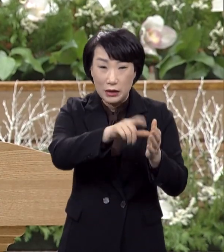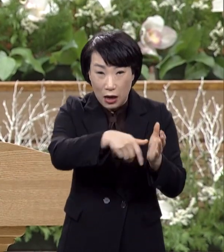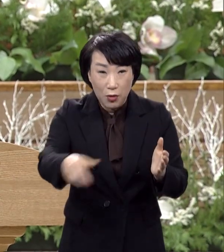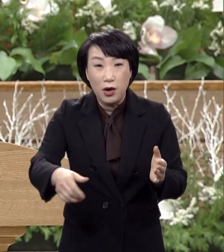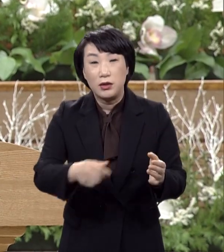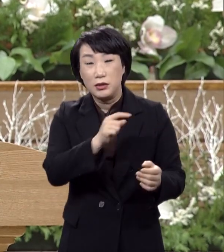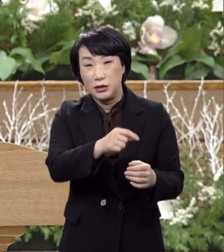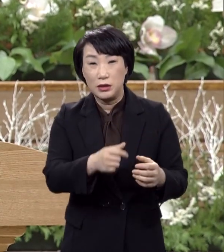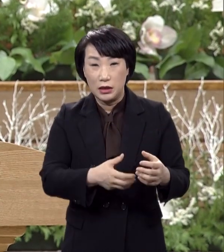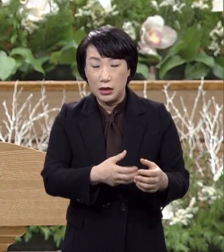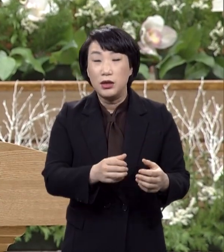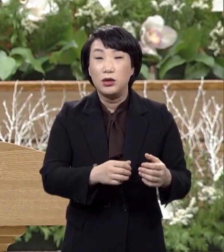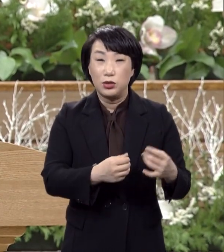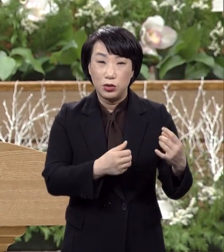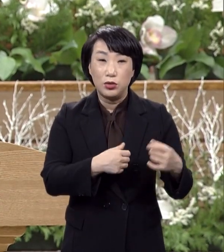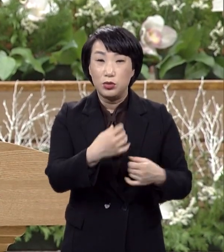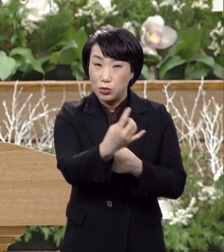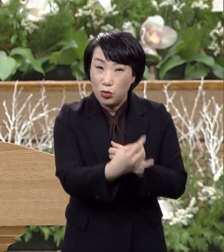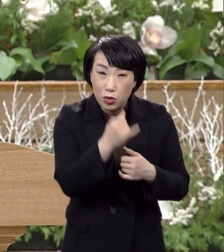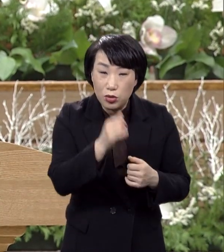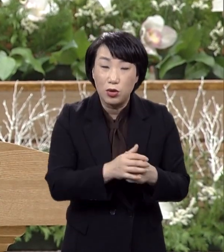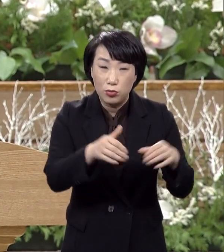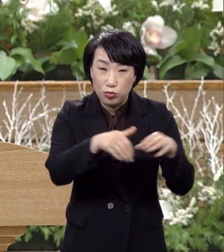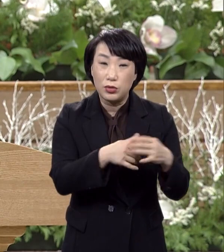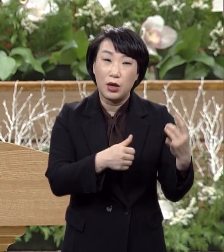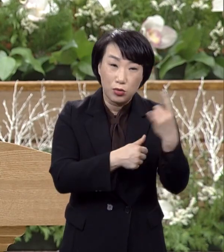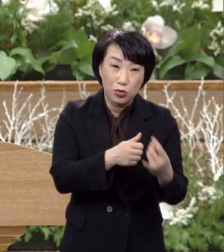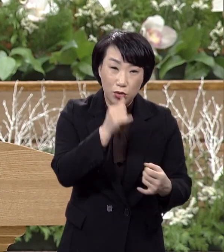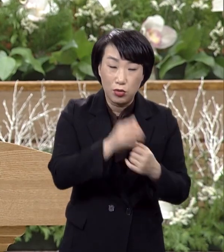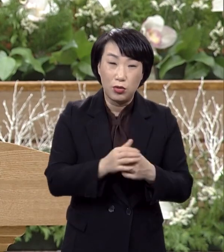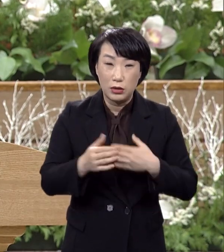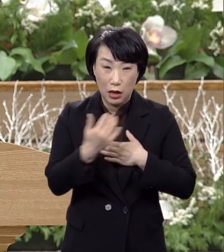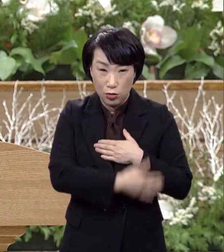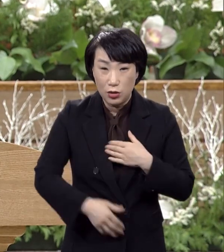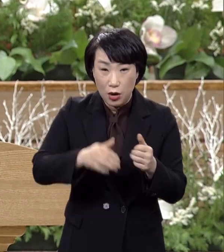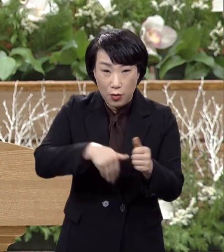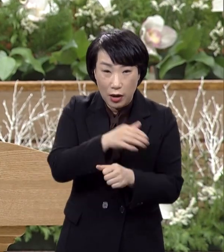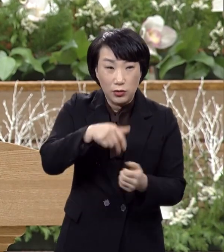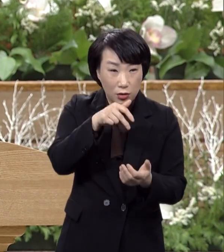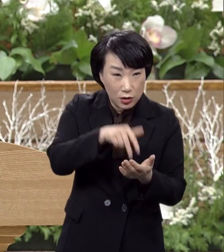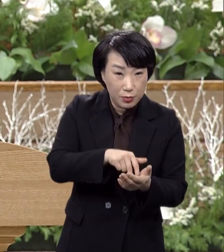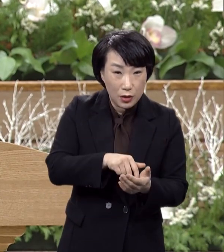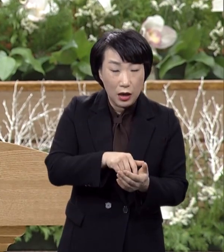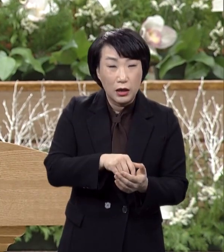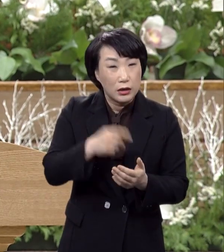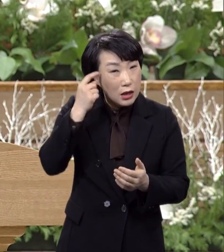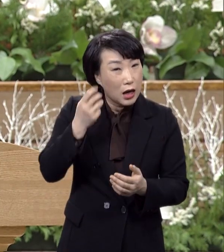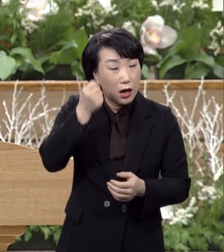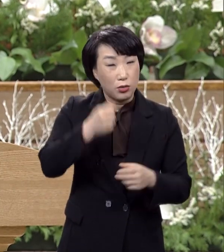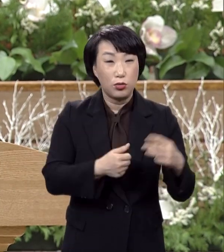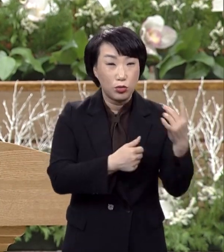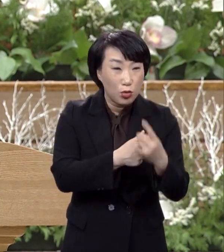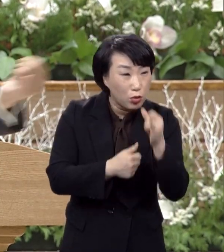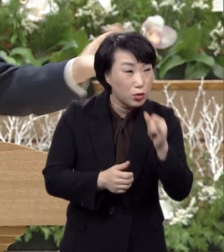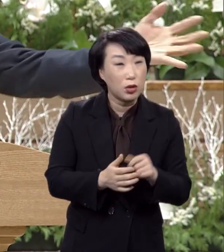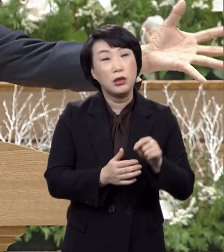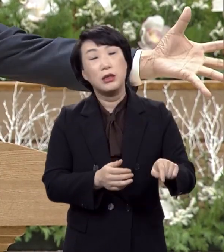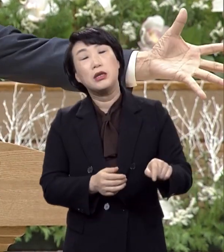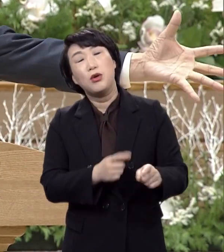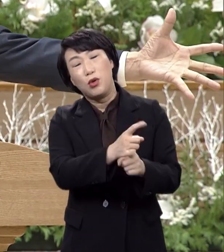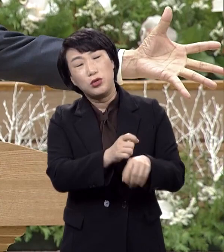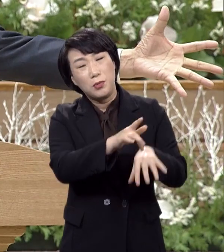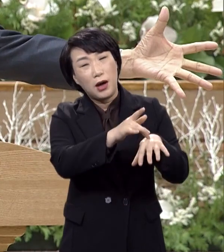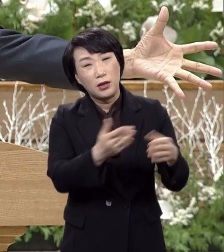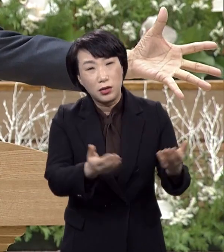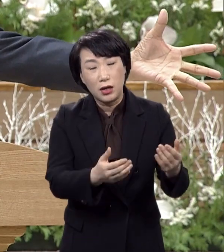속이고, 문화를 가지고 속이고, 육신의 환경과 상황과 형편과 현실을 가지고 속이니 이